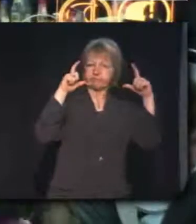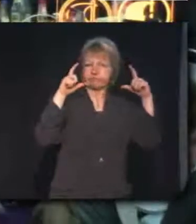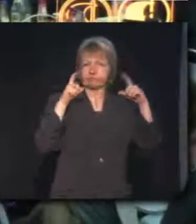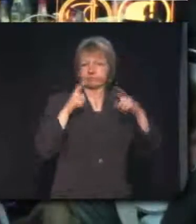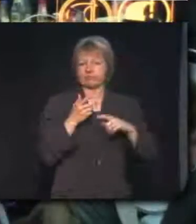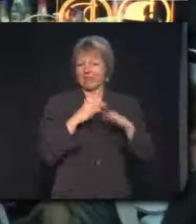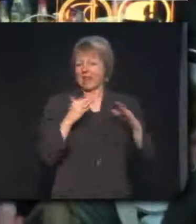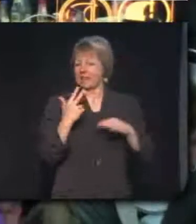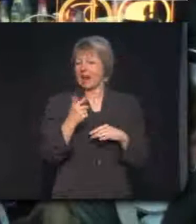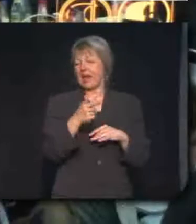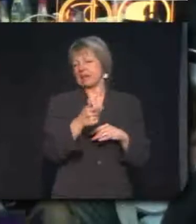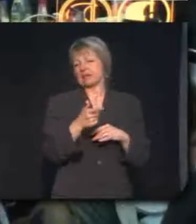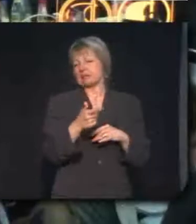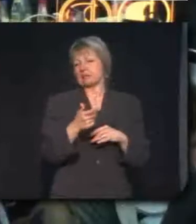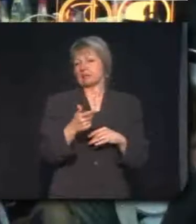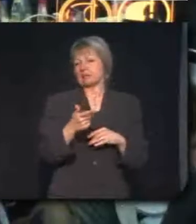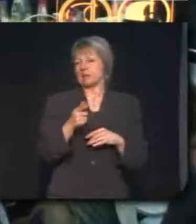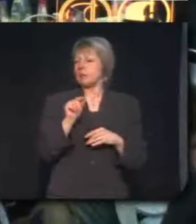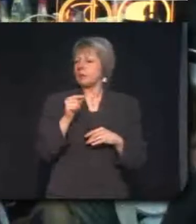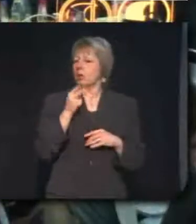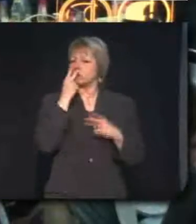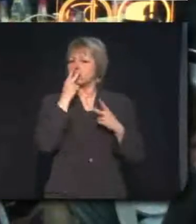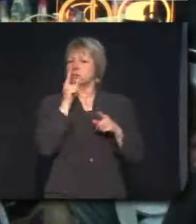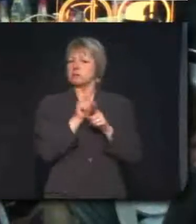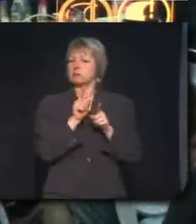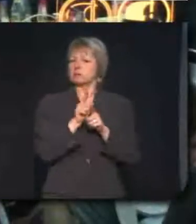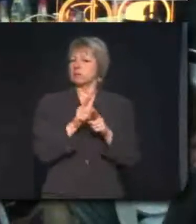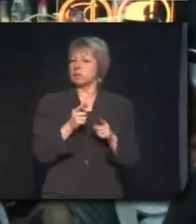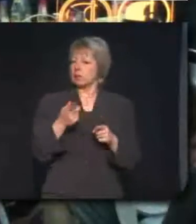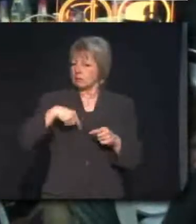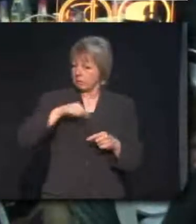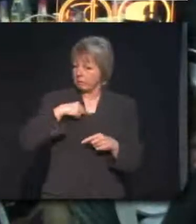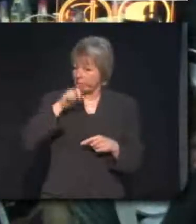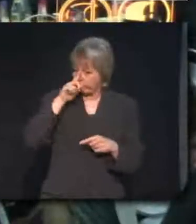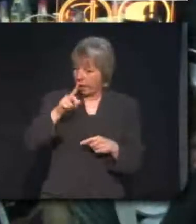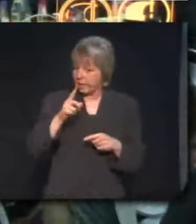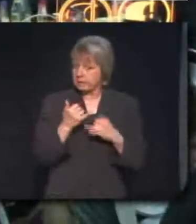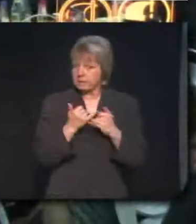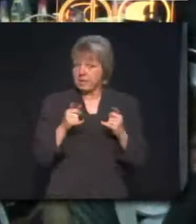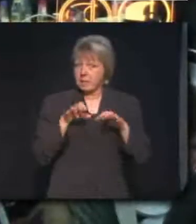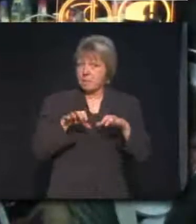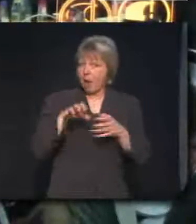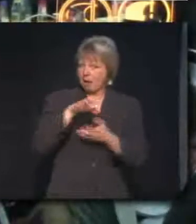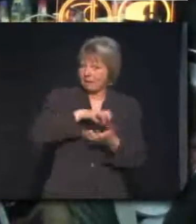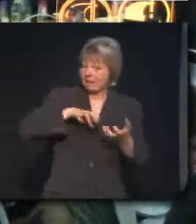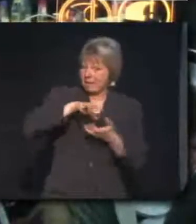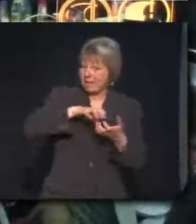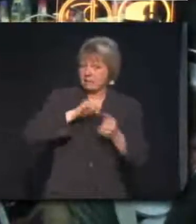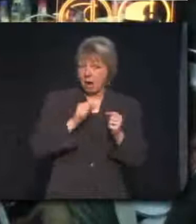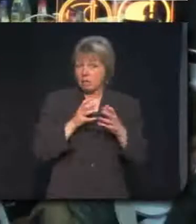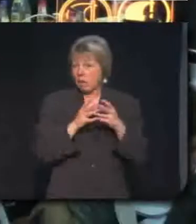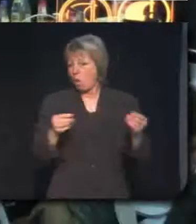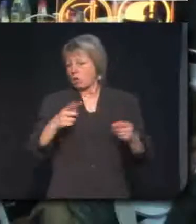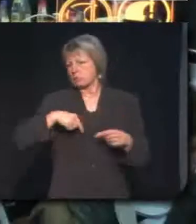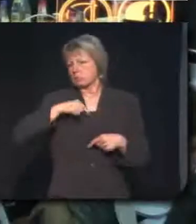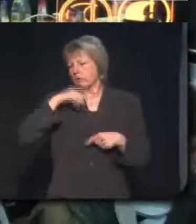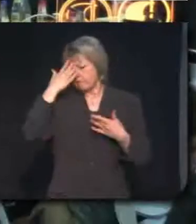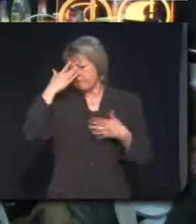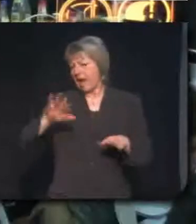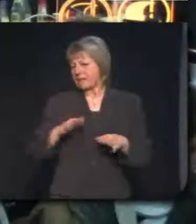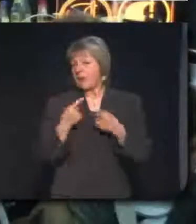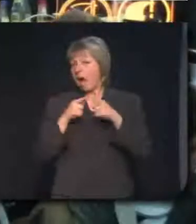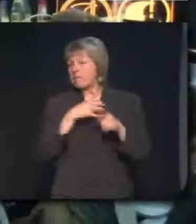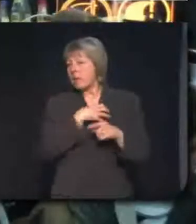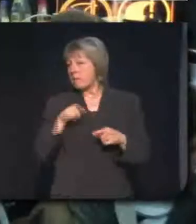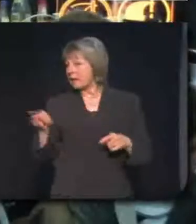möchte den Eindruck erwecken dass wir genau wissen wie wir die Bankenkrise in Europa lösen können das wissen wir meiner Meinung nach nicht und das wissen auch alle